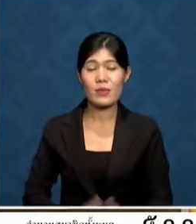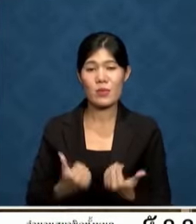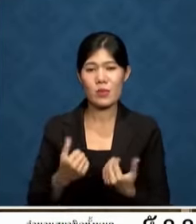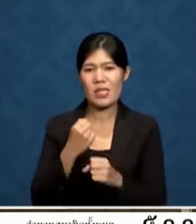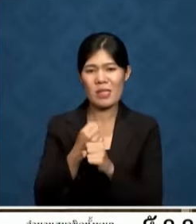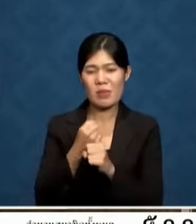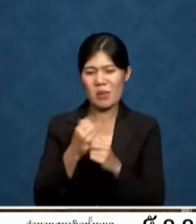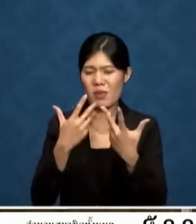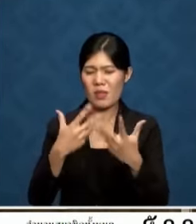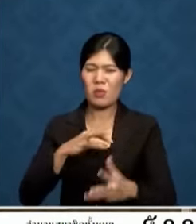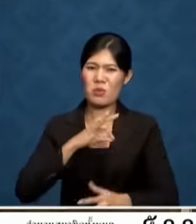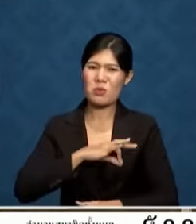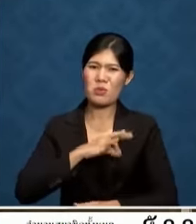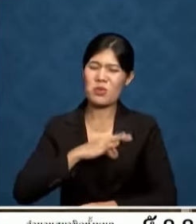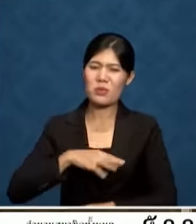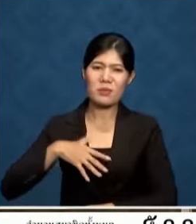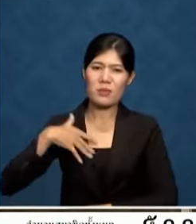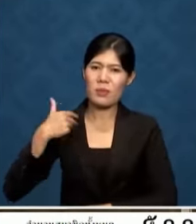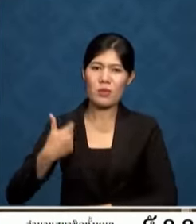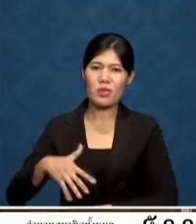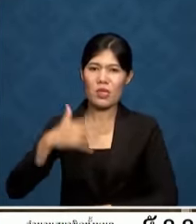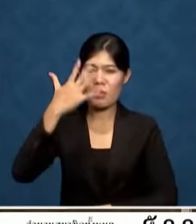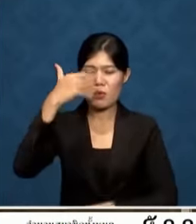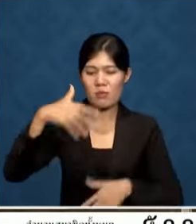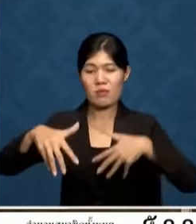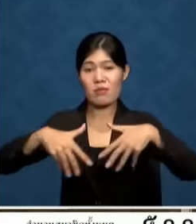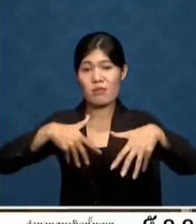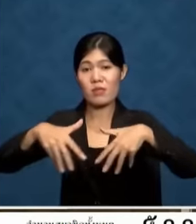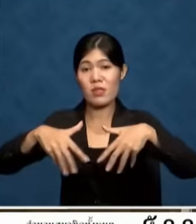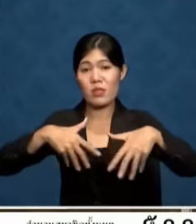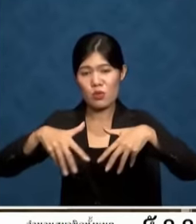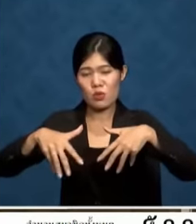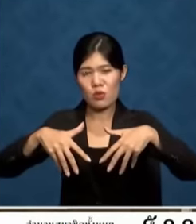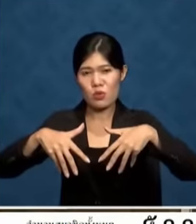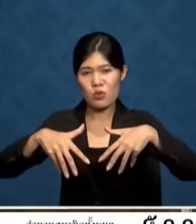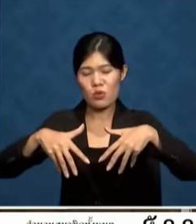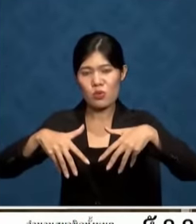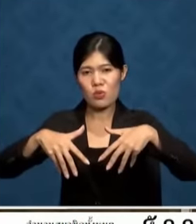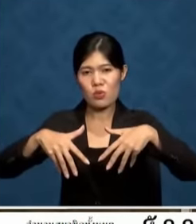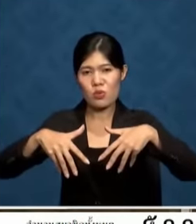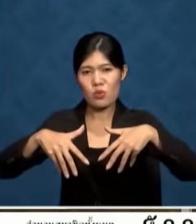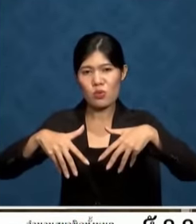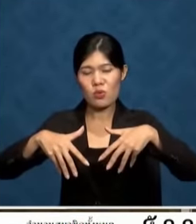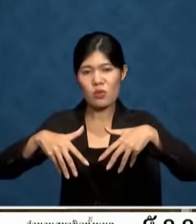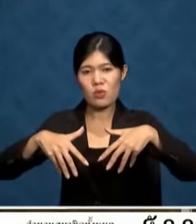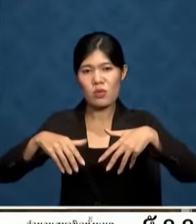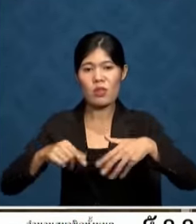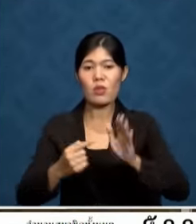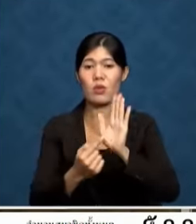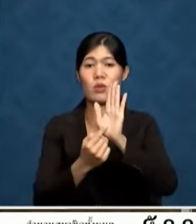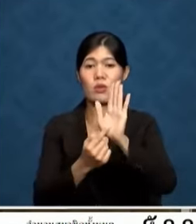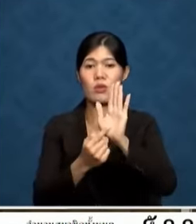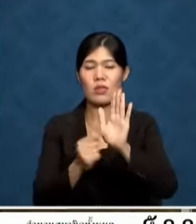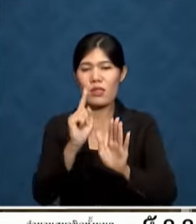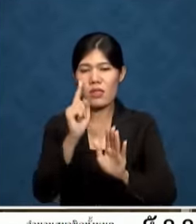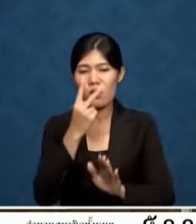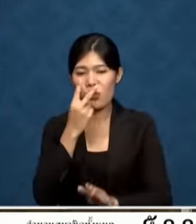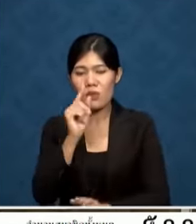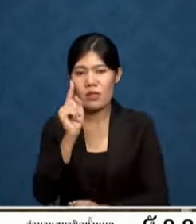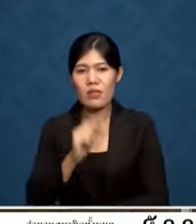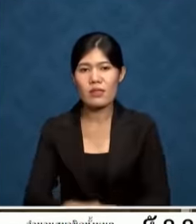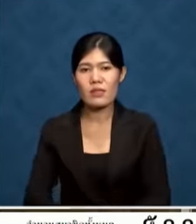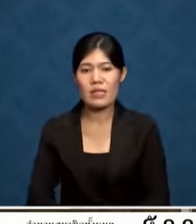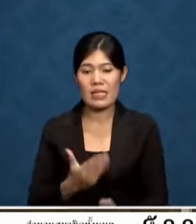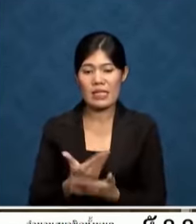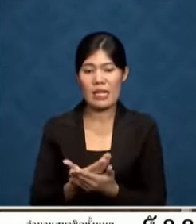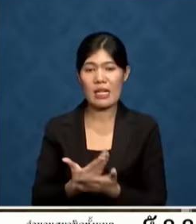ตอบประชาชนก็ตอบมาแล้วดูจากอะไรครับใช้เงินมหาศาลขนาดนี้นิดา